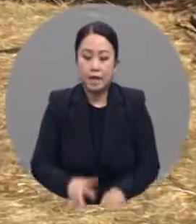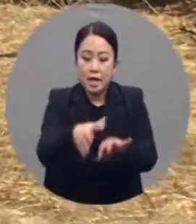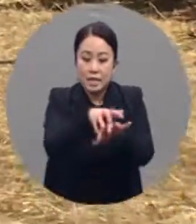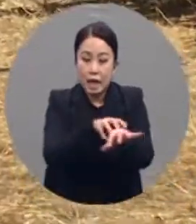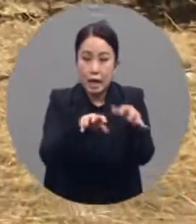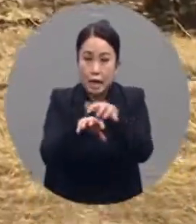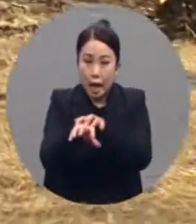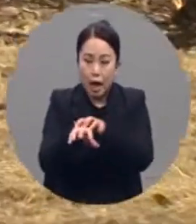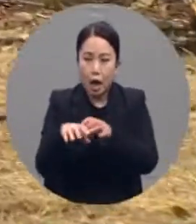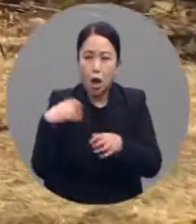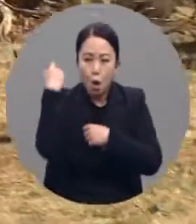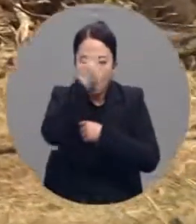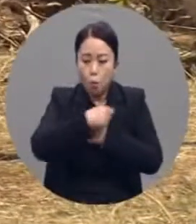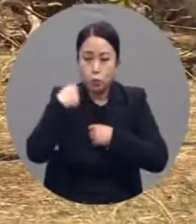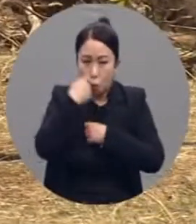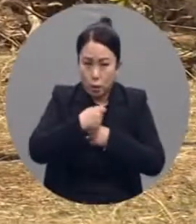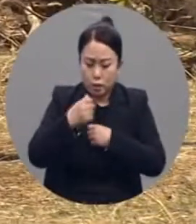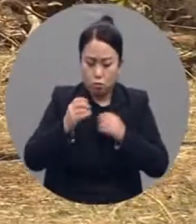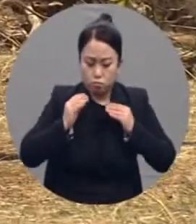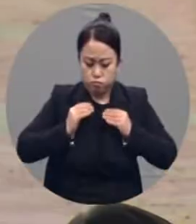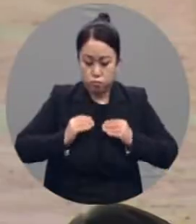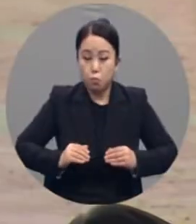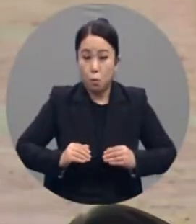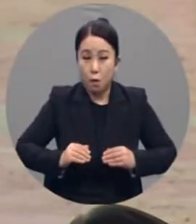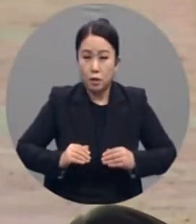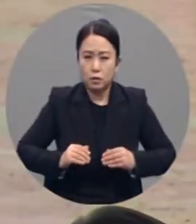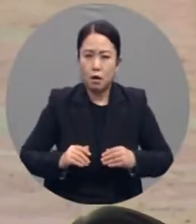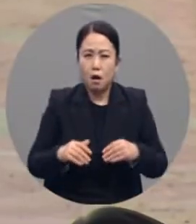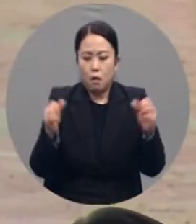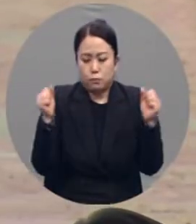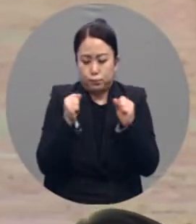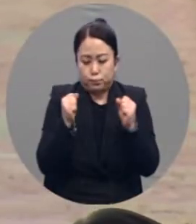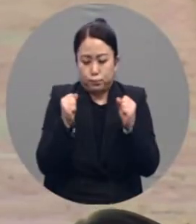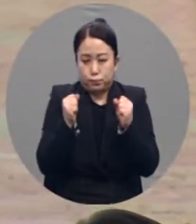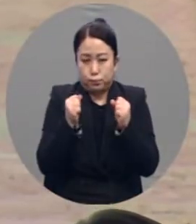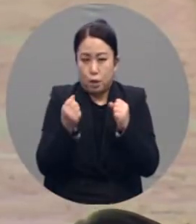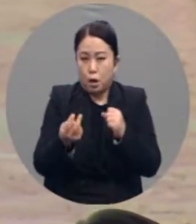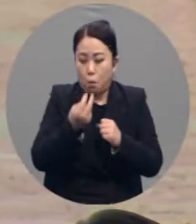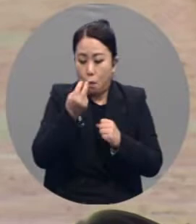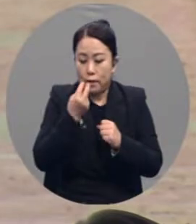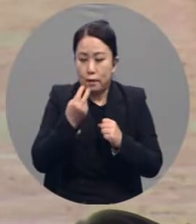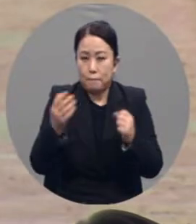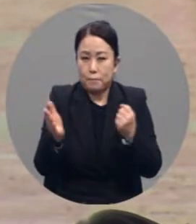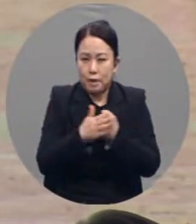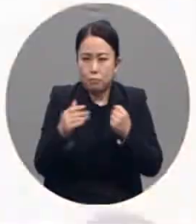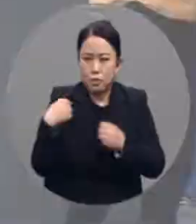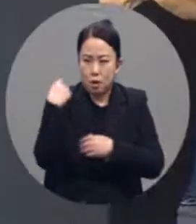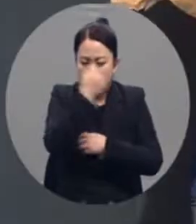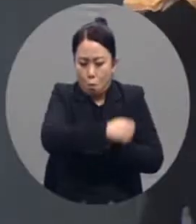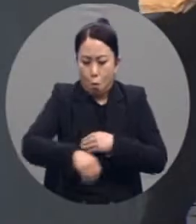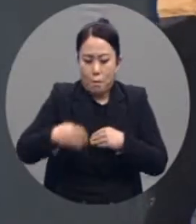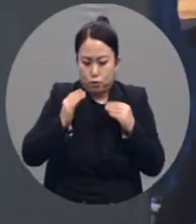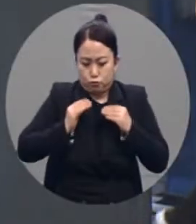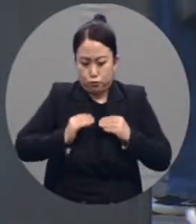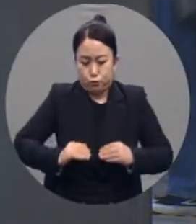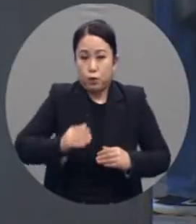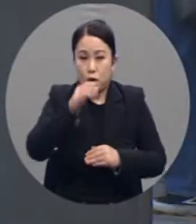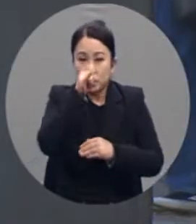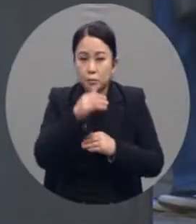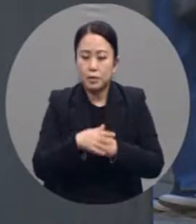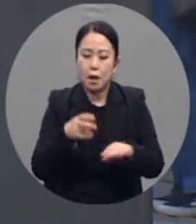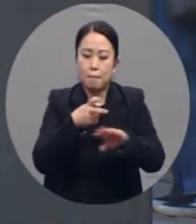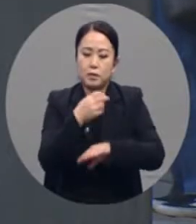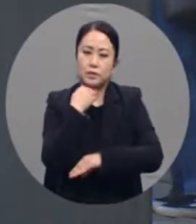장갑과 목도리 두터운 겉옷까지 부쩍 차가워진 공기에 온몸을 꽁꽁 싸맸습니다 버스 기다리는